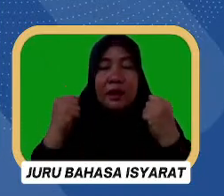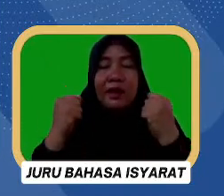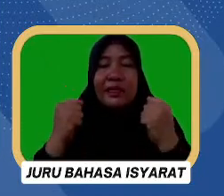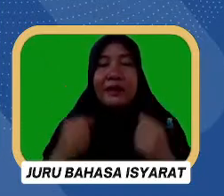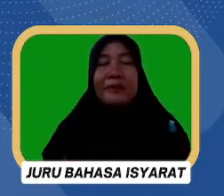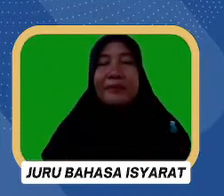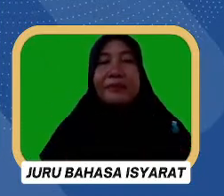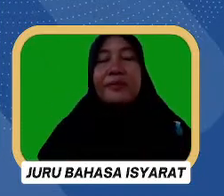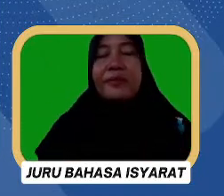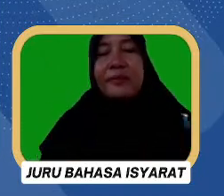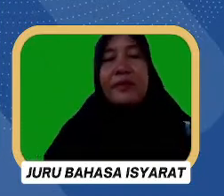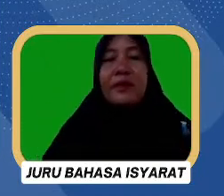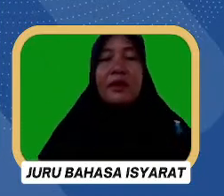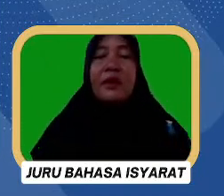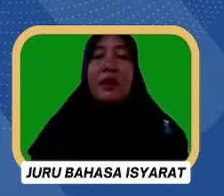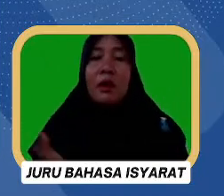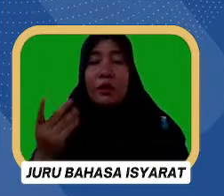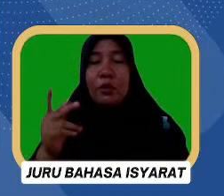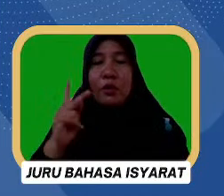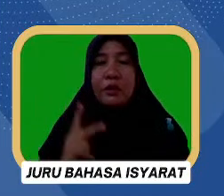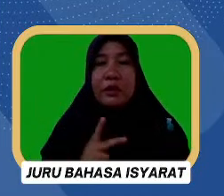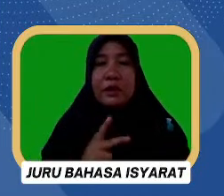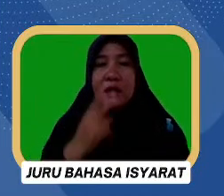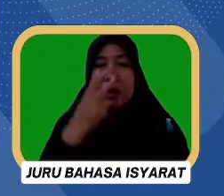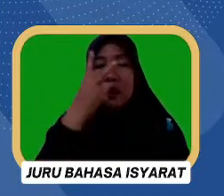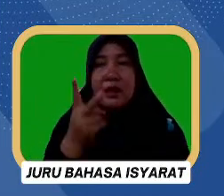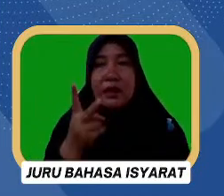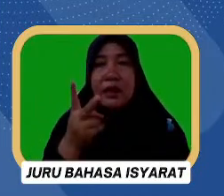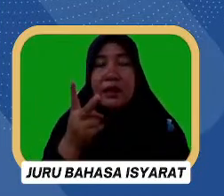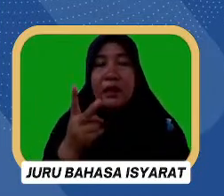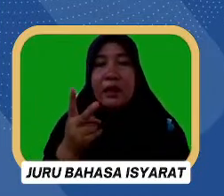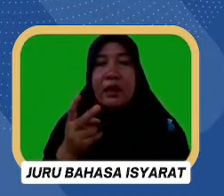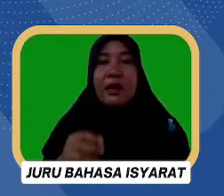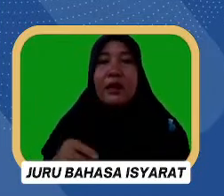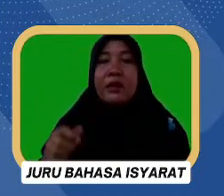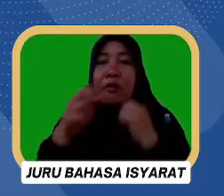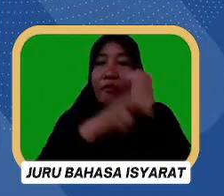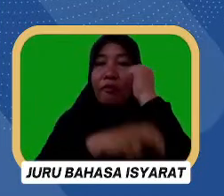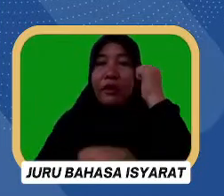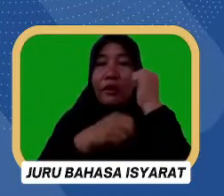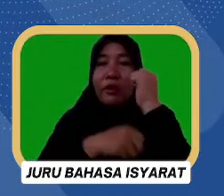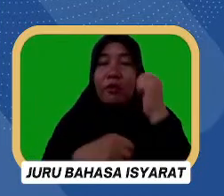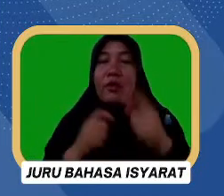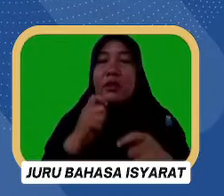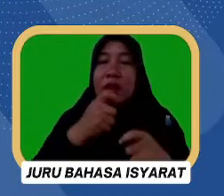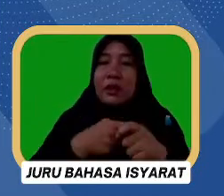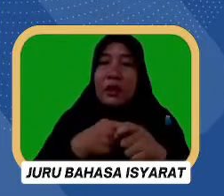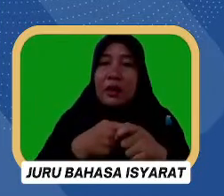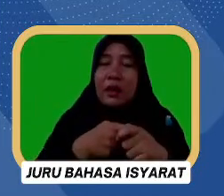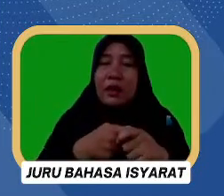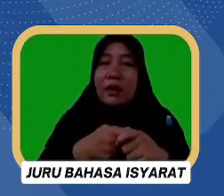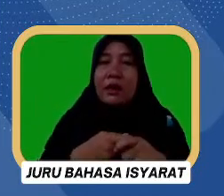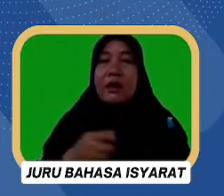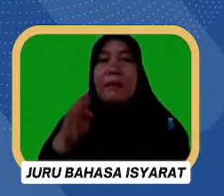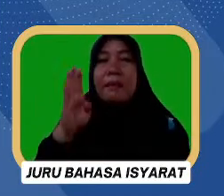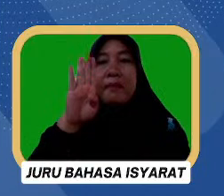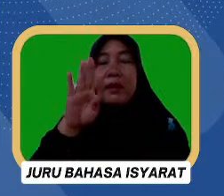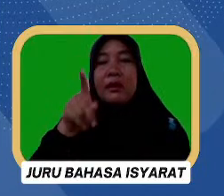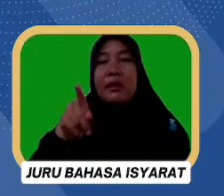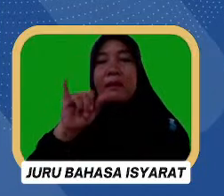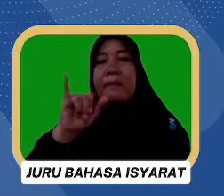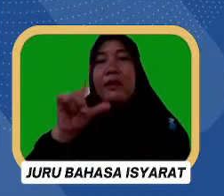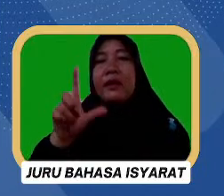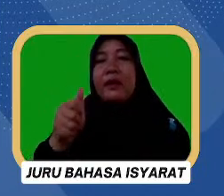mari kita menyaksikan tayangan mengenai video 4 pilar literasi digital yang akan ditayangkan